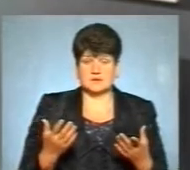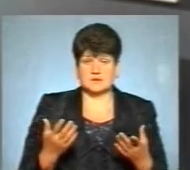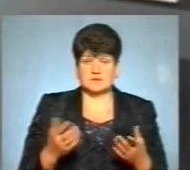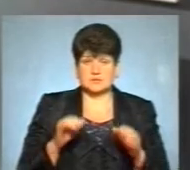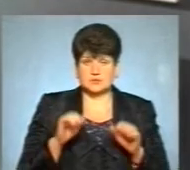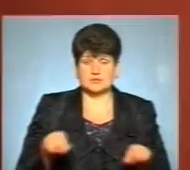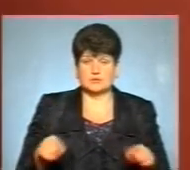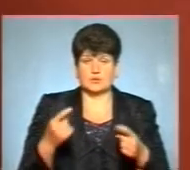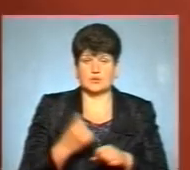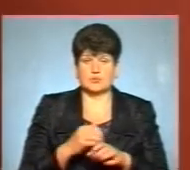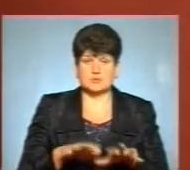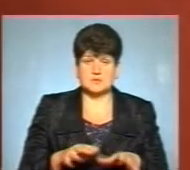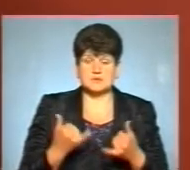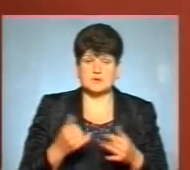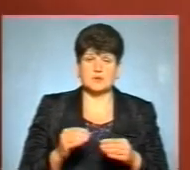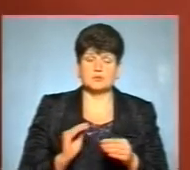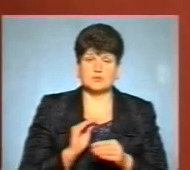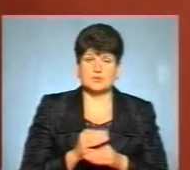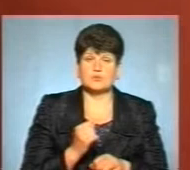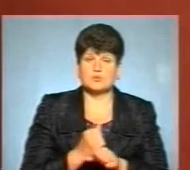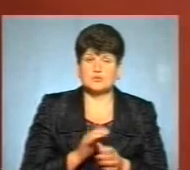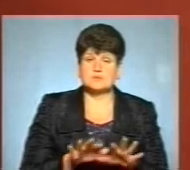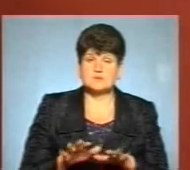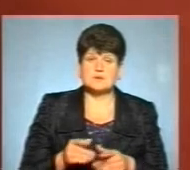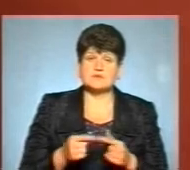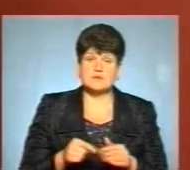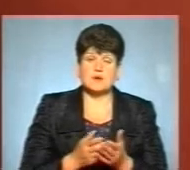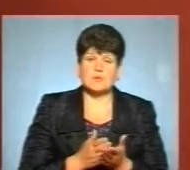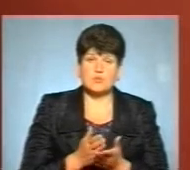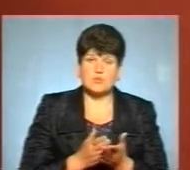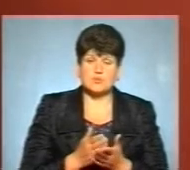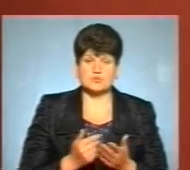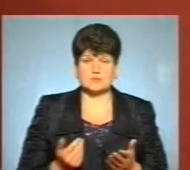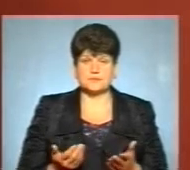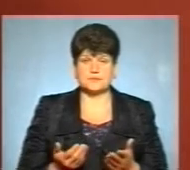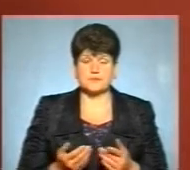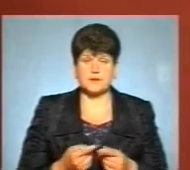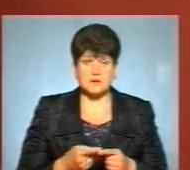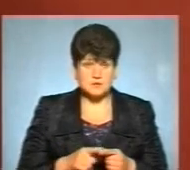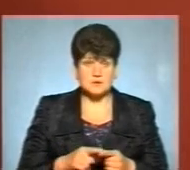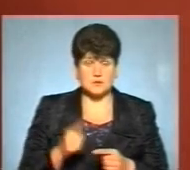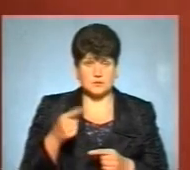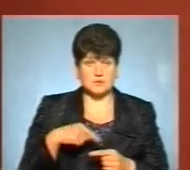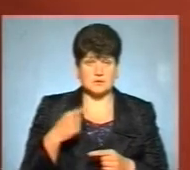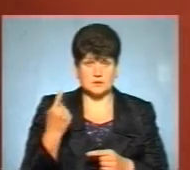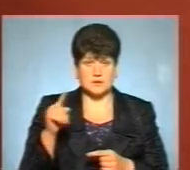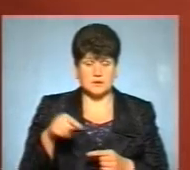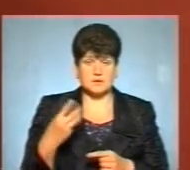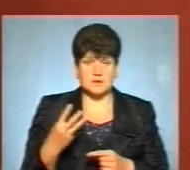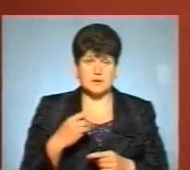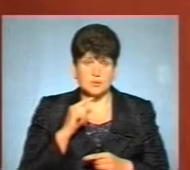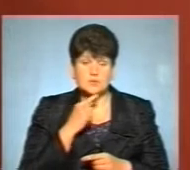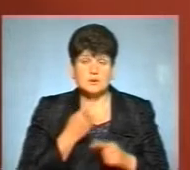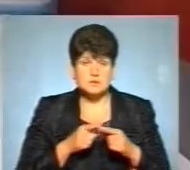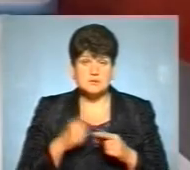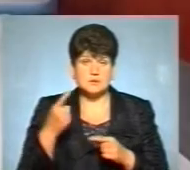місця зараз створюються в сфері послуг, в сфері обслуговування. Тут треба але сфера шукати. Послуг – це також лише третина нашої економіки. Так, третина економіки, але це